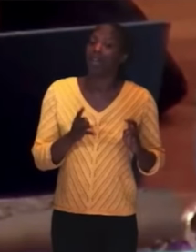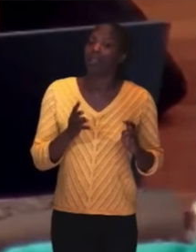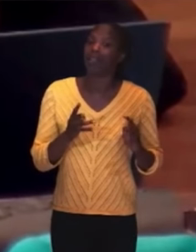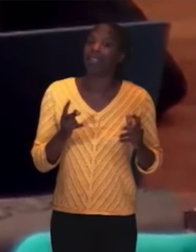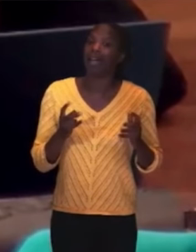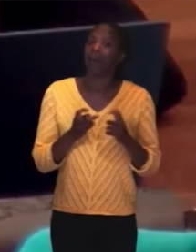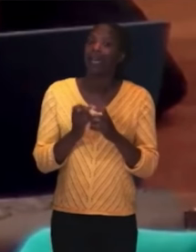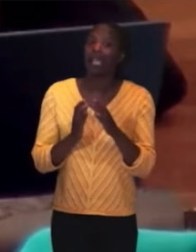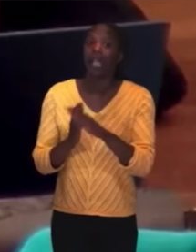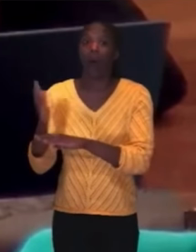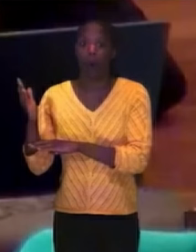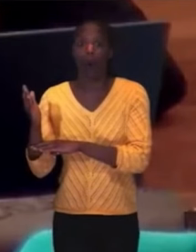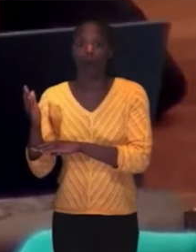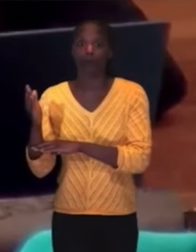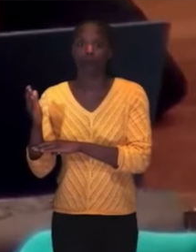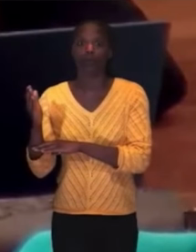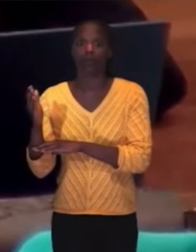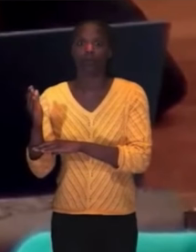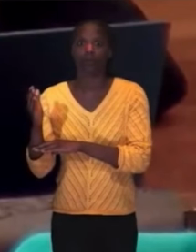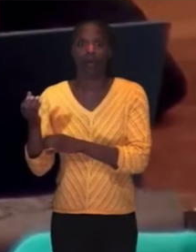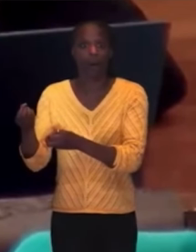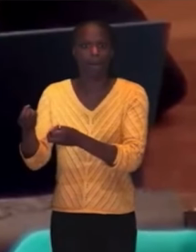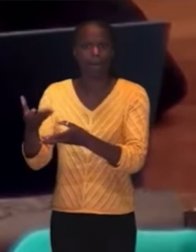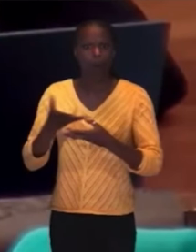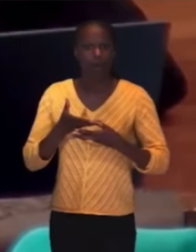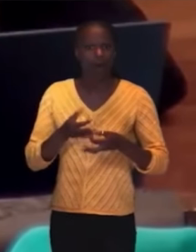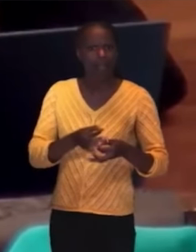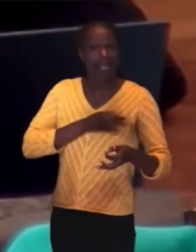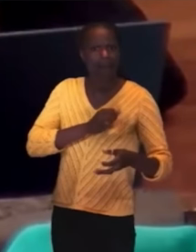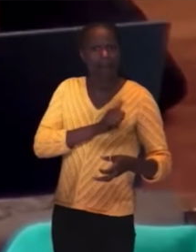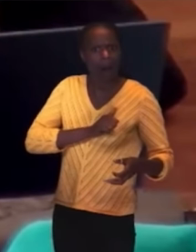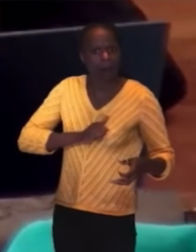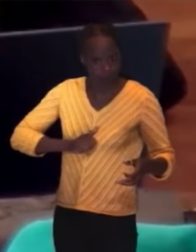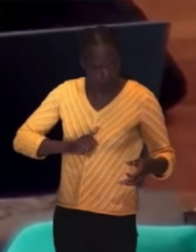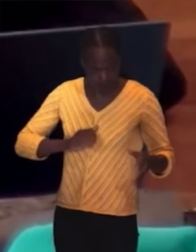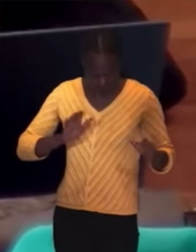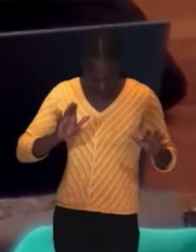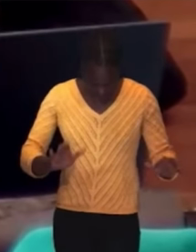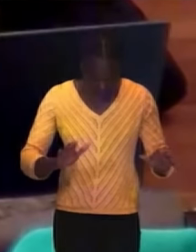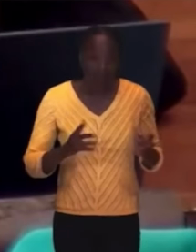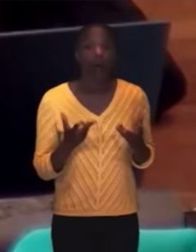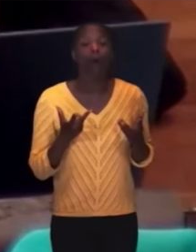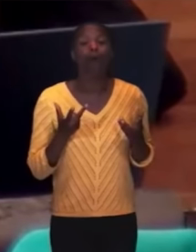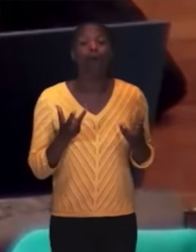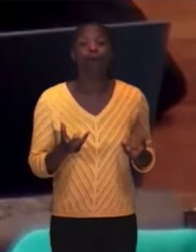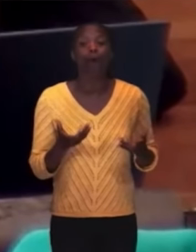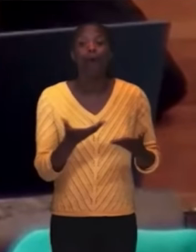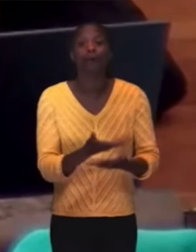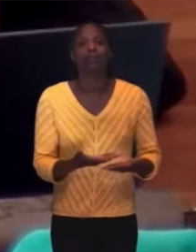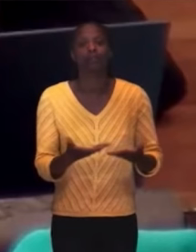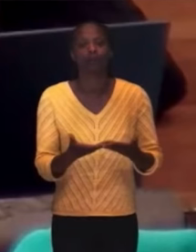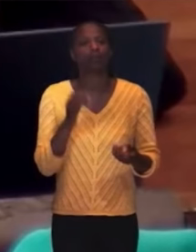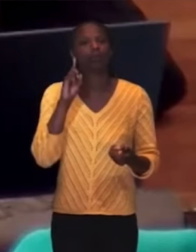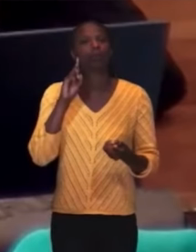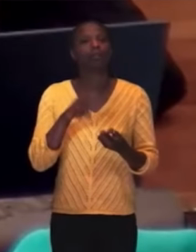impact aussi sévère que ce que vous avez pu imaginer. Donc un état sur ce